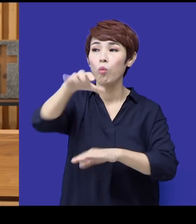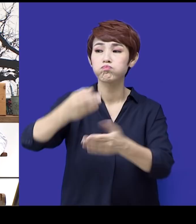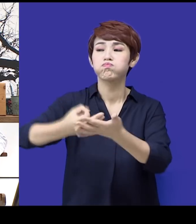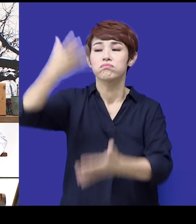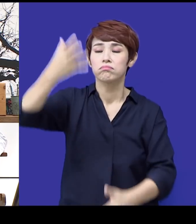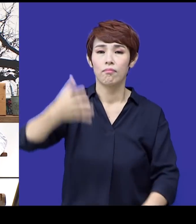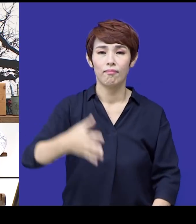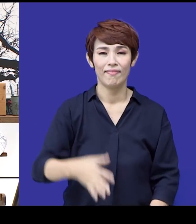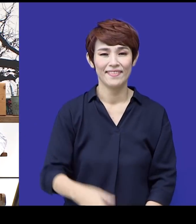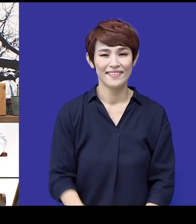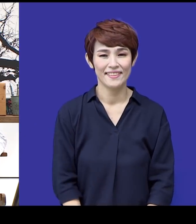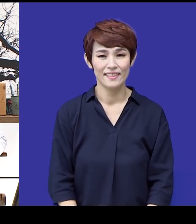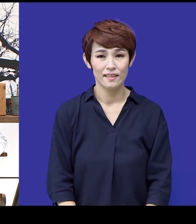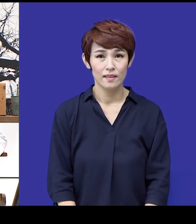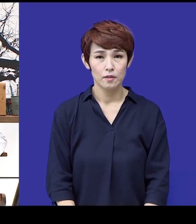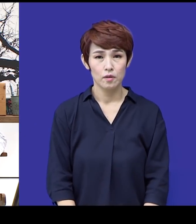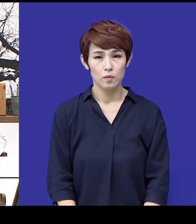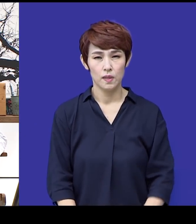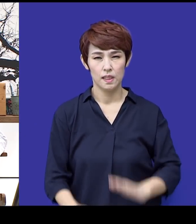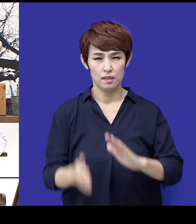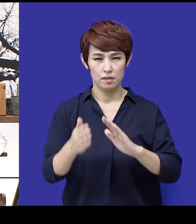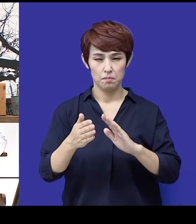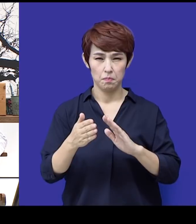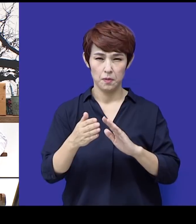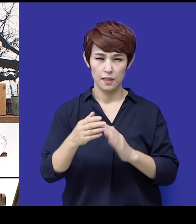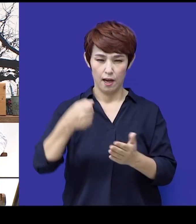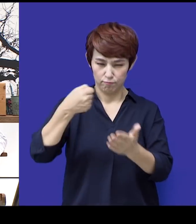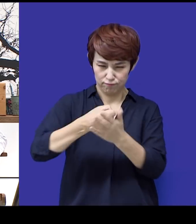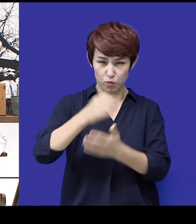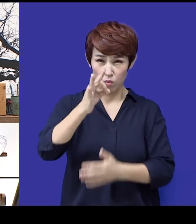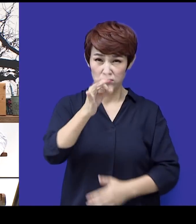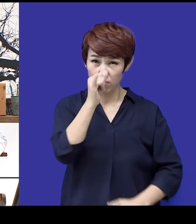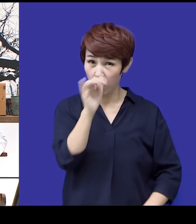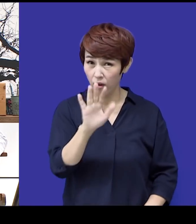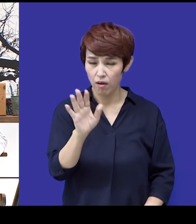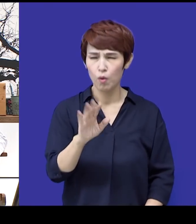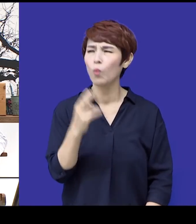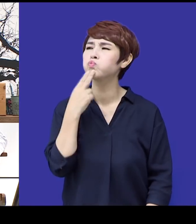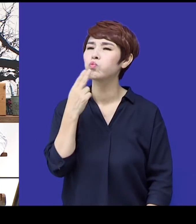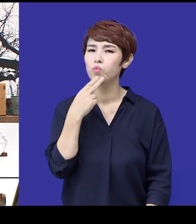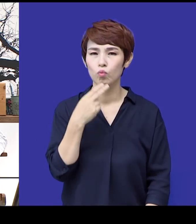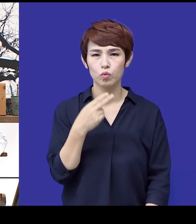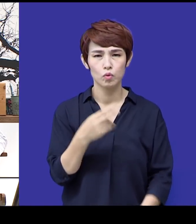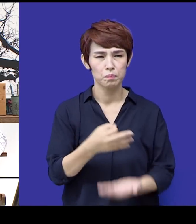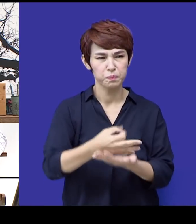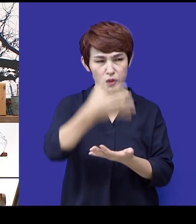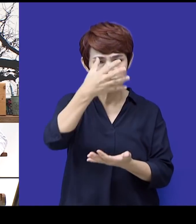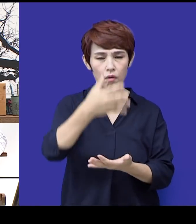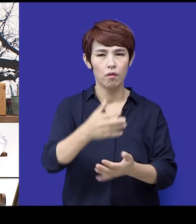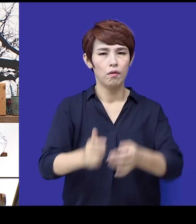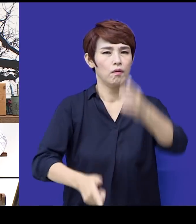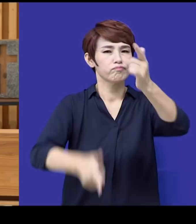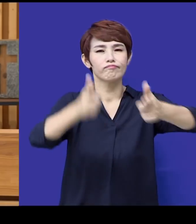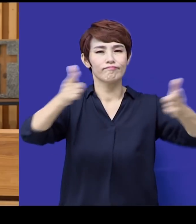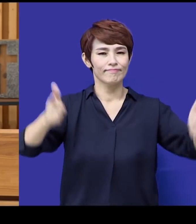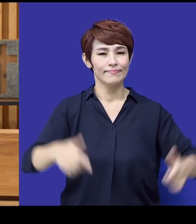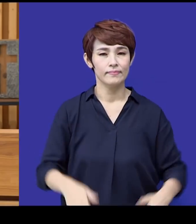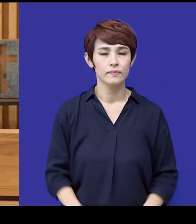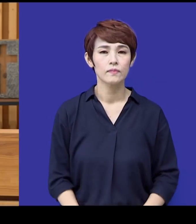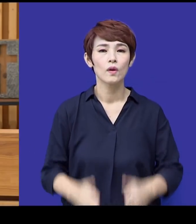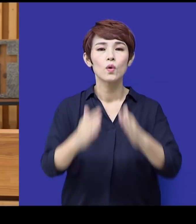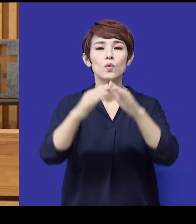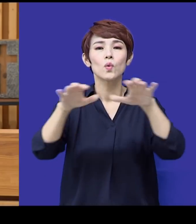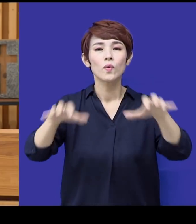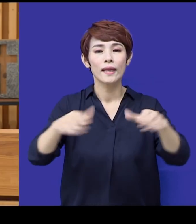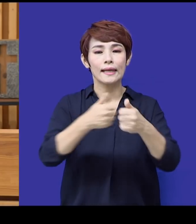예. 정가가 가야겠네. 있는 게 아니에요? 예? 정가가 딱 있는 게 아니에요? 정가가 어디 있어요? 부르는 게 값이죠. 부르는 게 값이죠. 부르는 게 값이죠. 동네